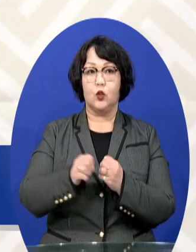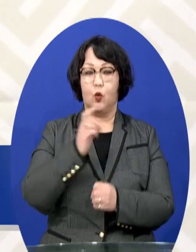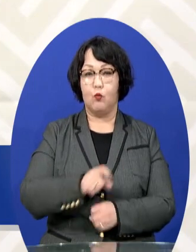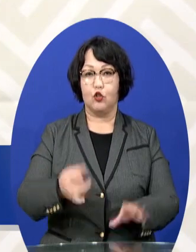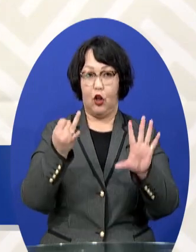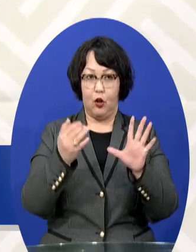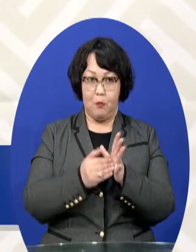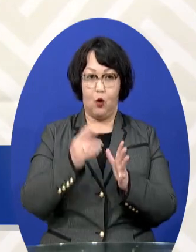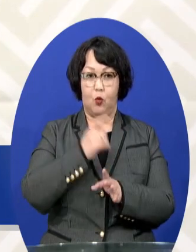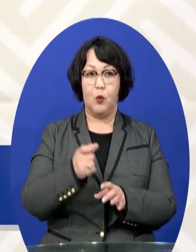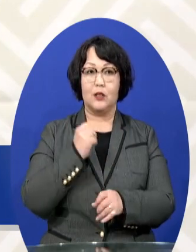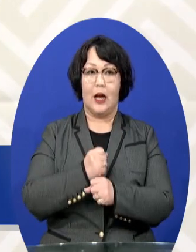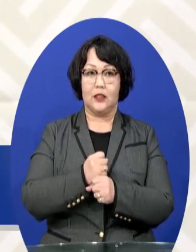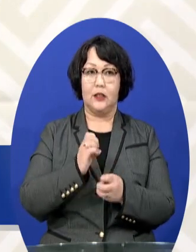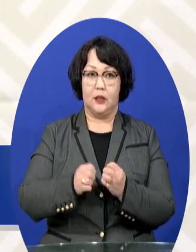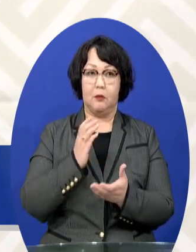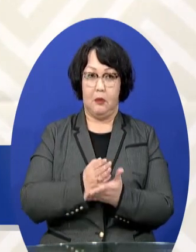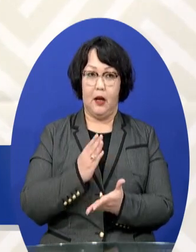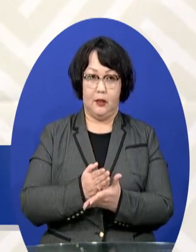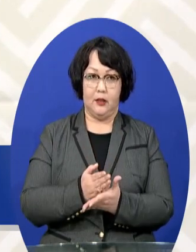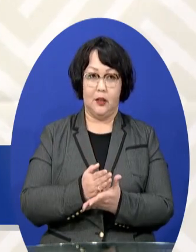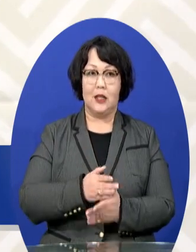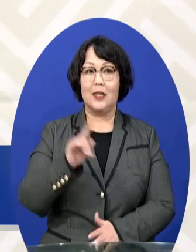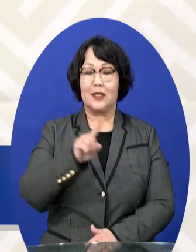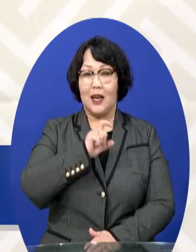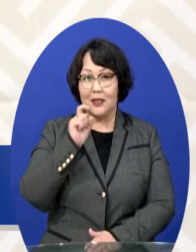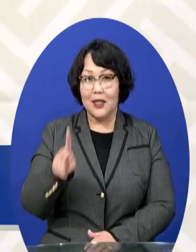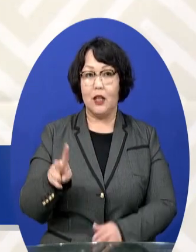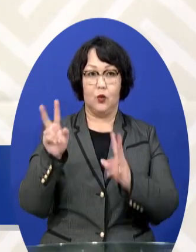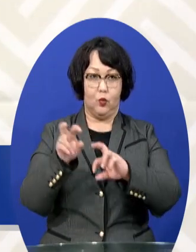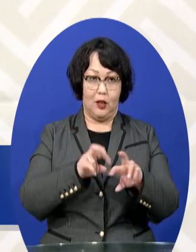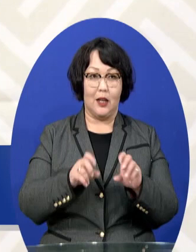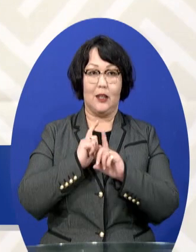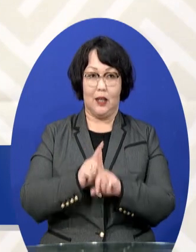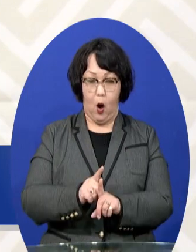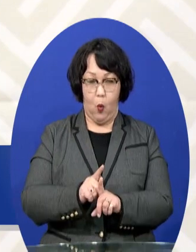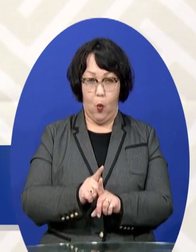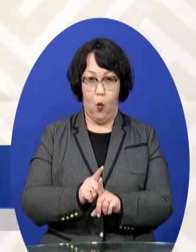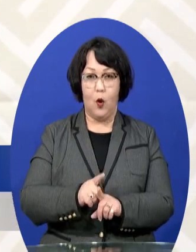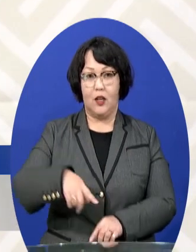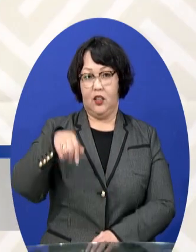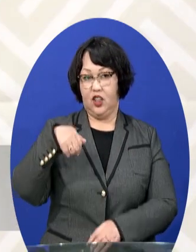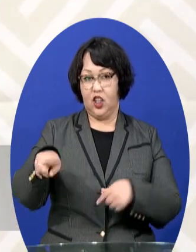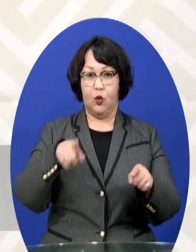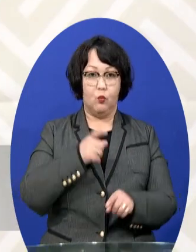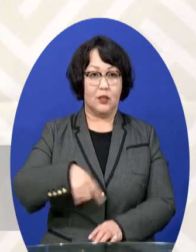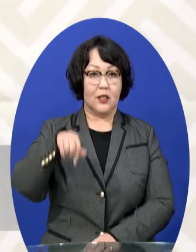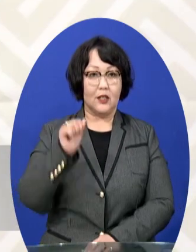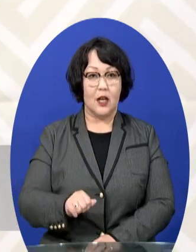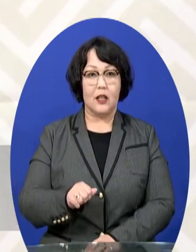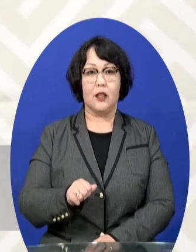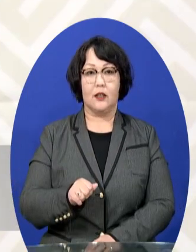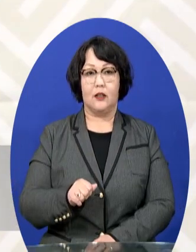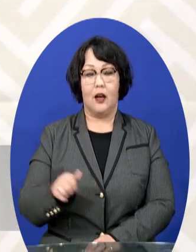70,000 гаруй ажилтай албаа агчид байгаа. Яг зах зээлийнхаа судалгаагаар үзэхэд бол эдгээр хүмүүсийн маань цалин хөлс хангамжийн хувьд бол